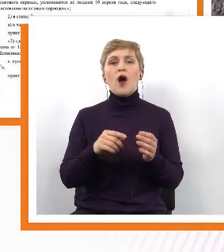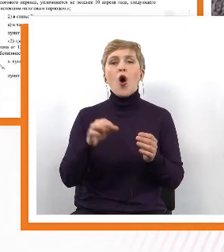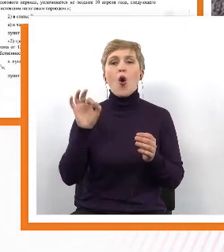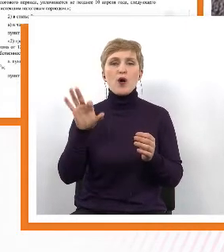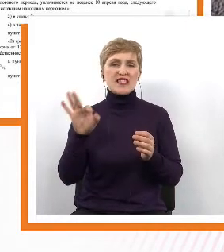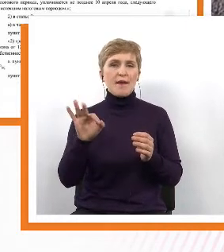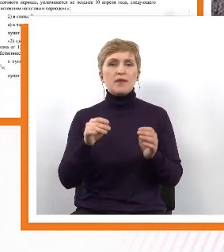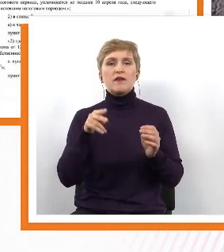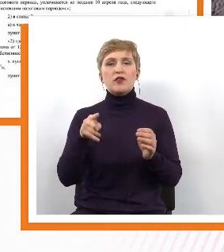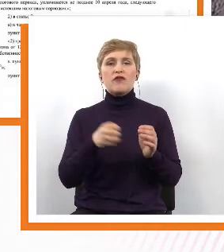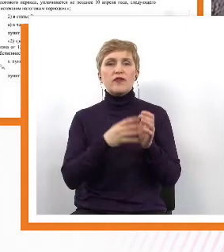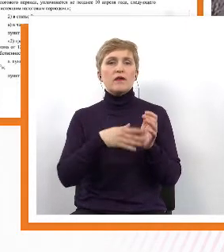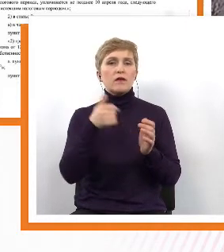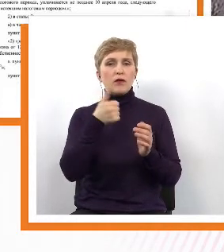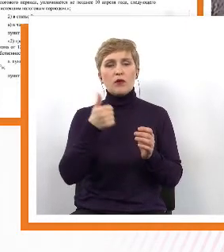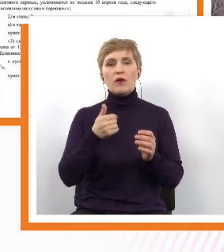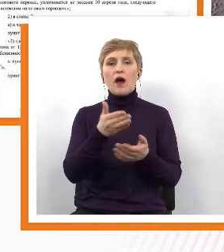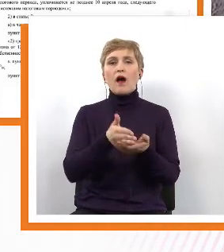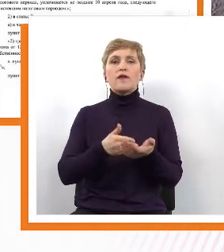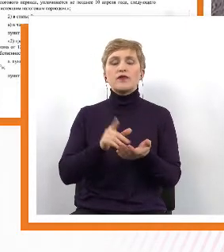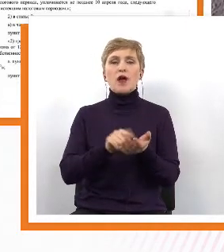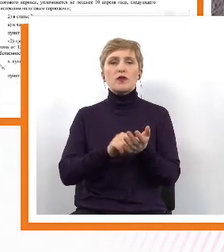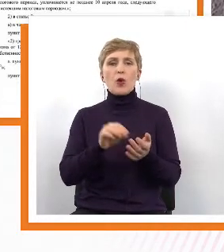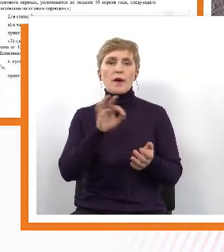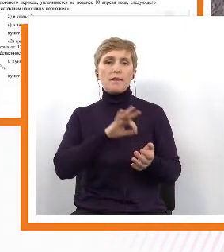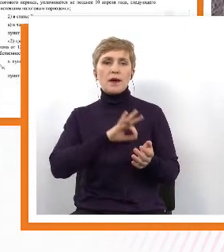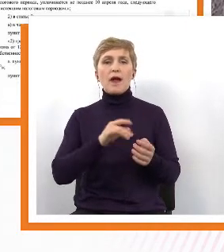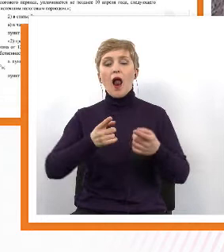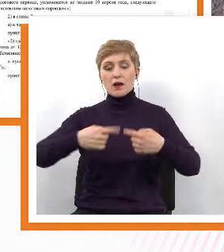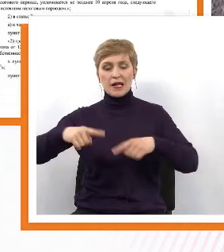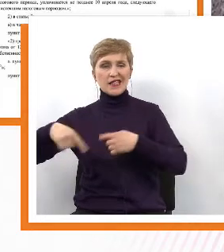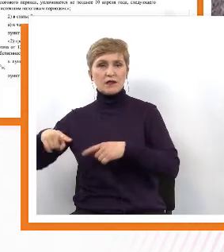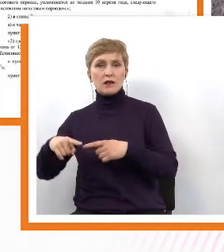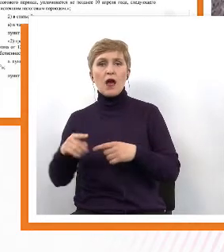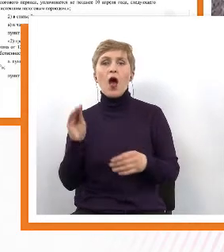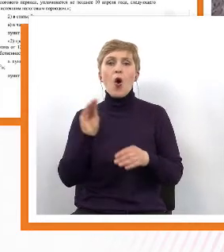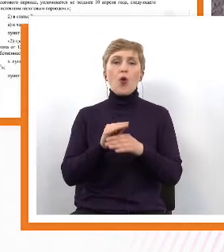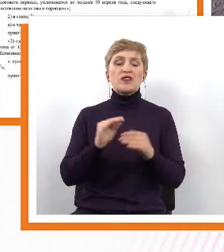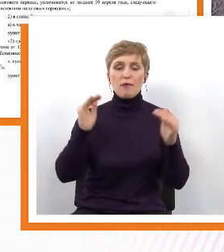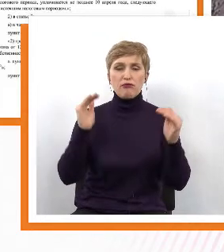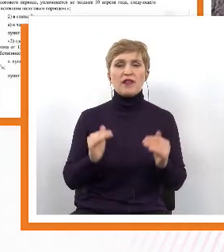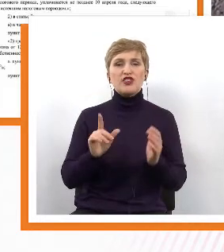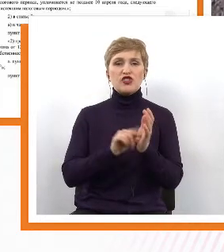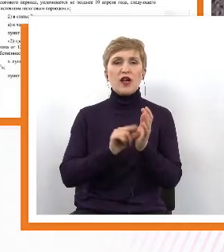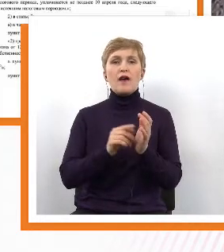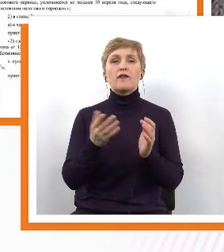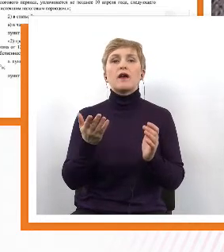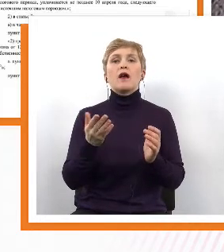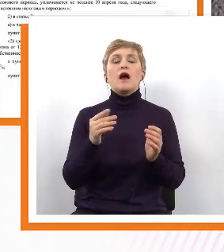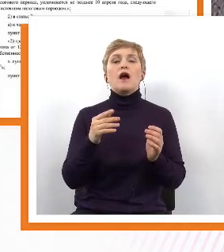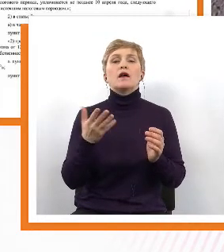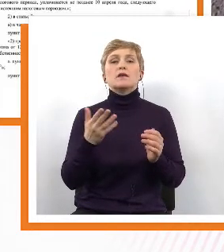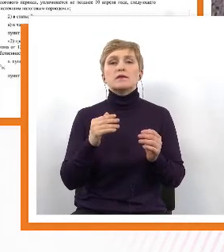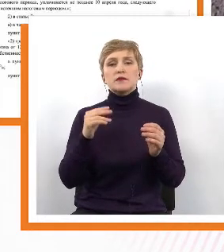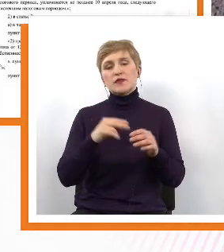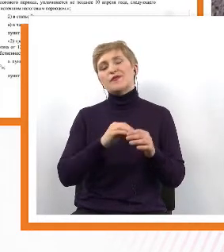года. И в части налога на прибыль организаций установлены пониженные ставки в части сумм, зачисляемых в областной бюджет. В